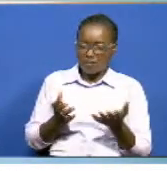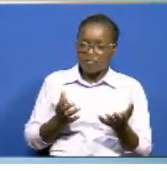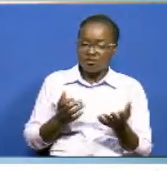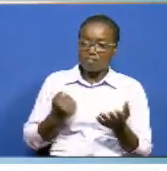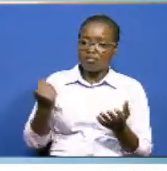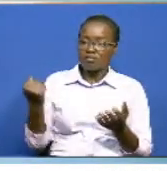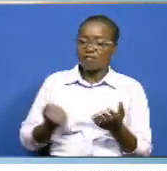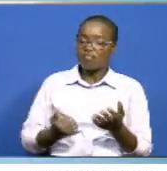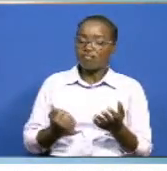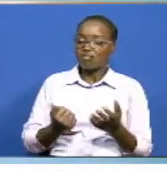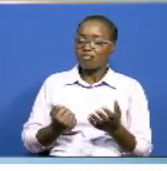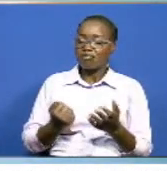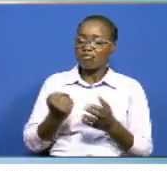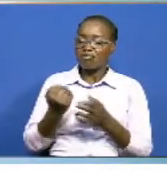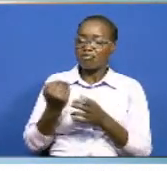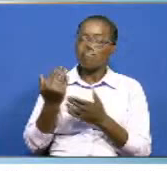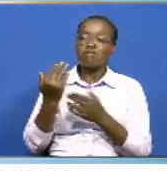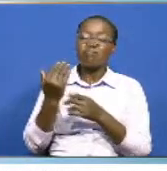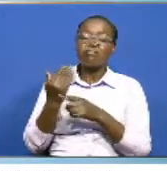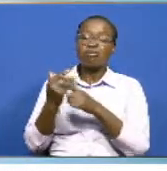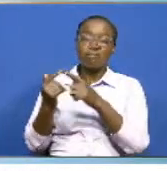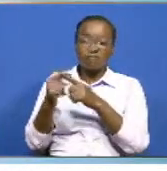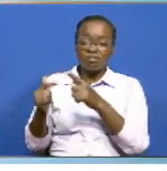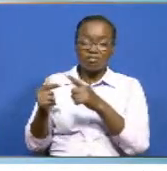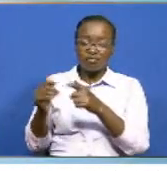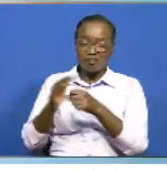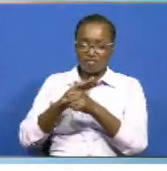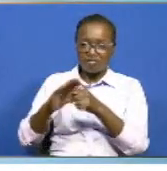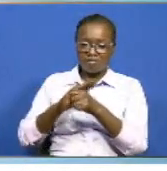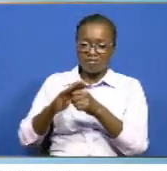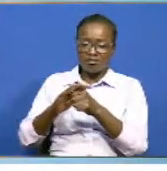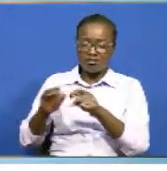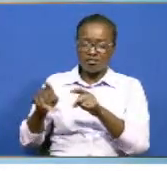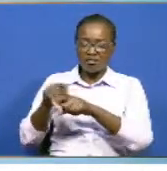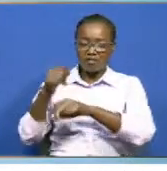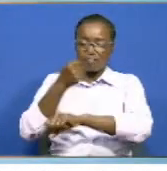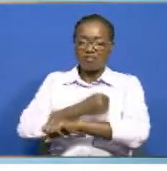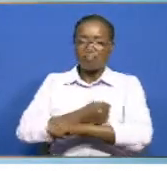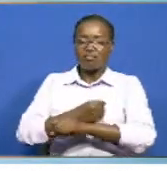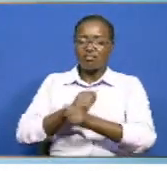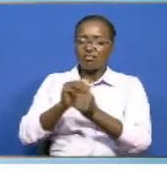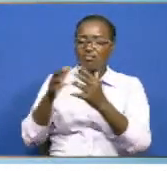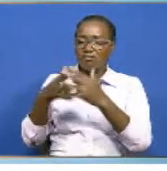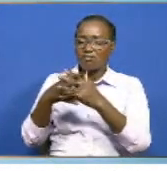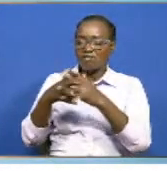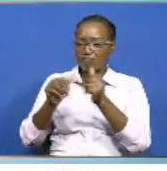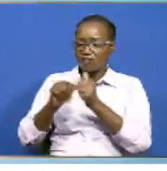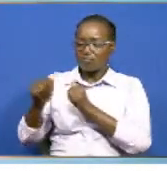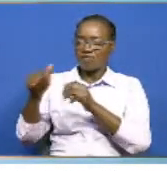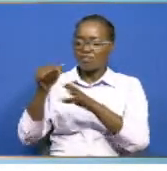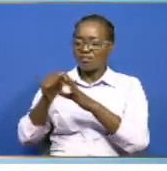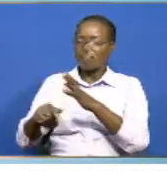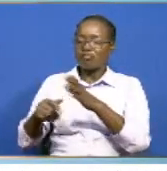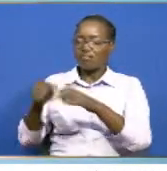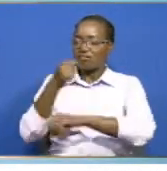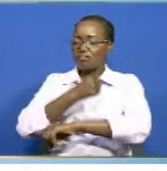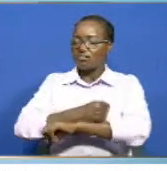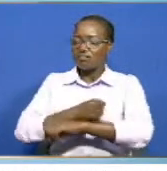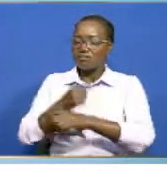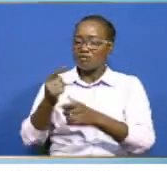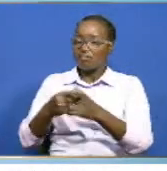mpaka shuleni, na anaweza kupita hata kwa huko kwa gate na anaingia nayo kwa shule, inaonyesha kwamba